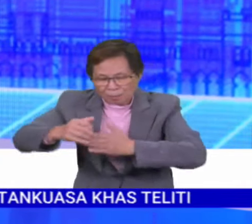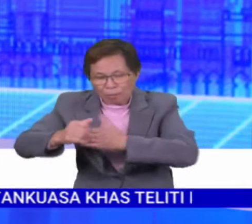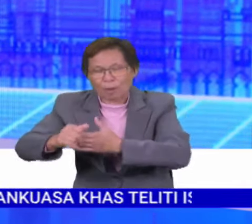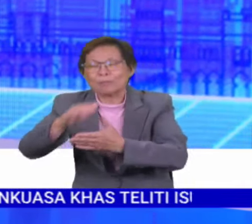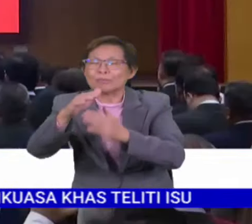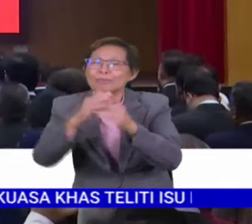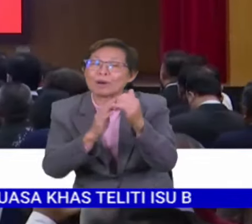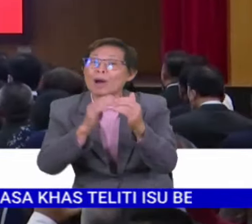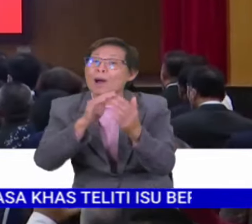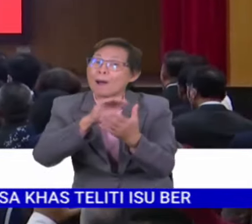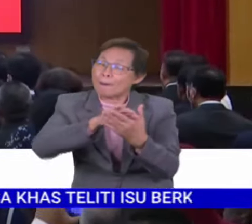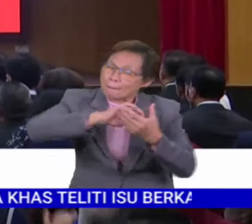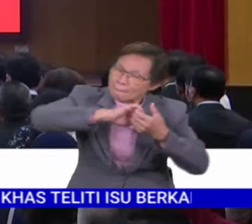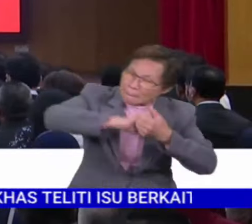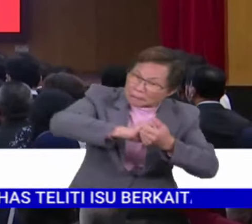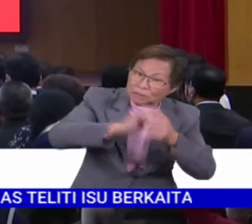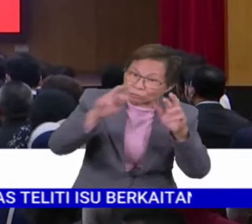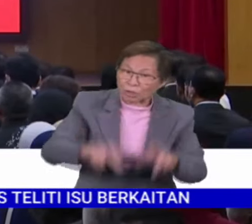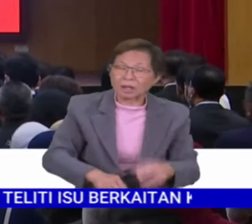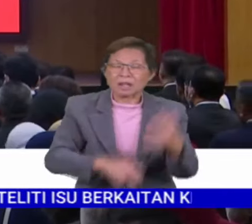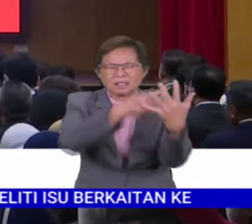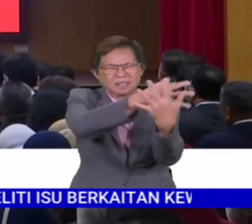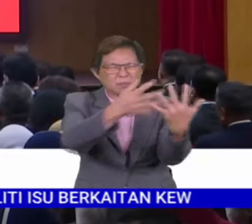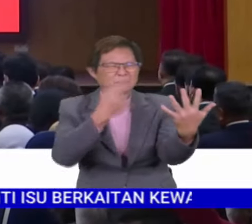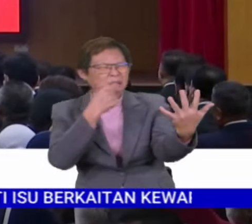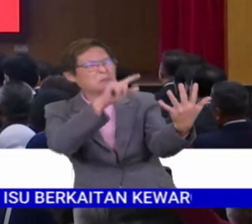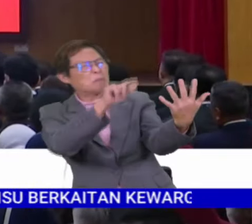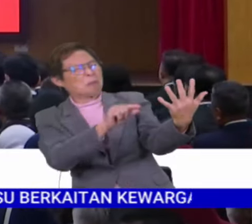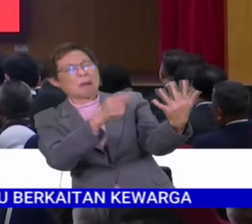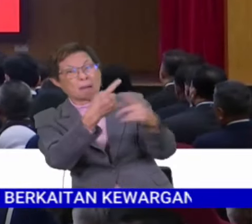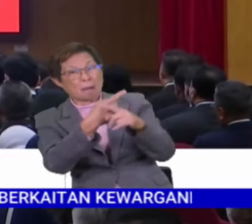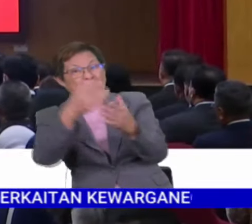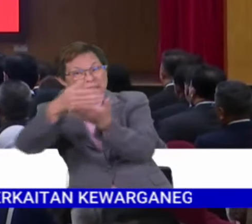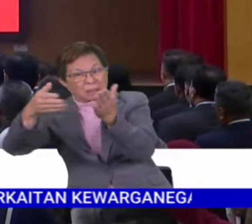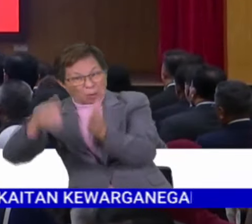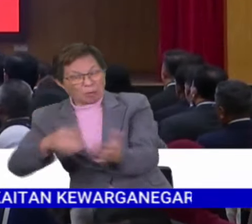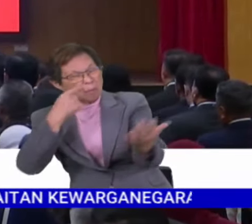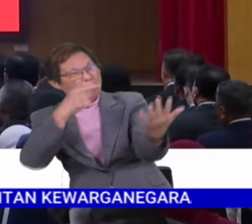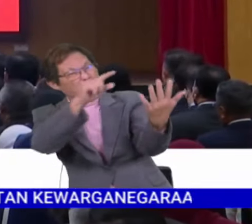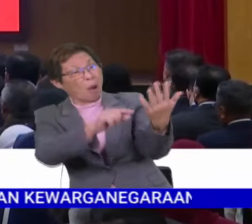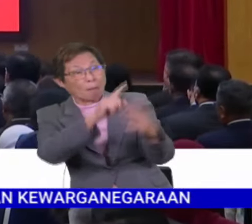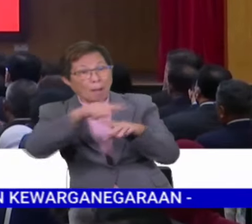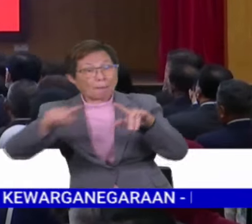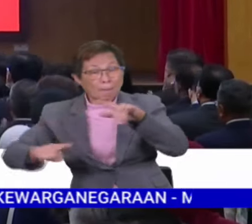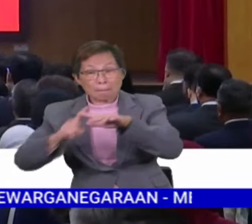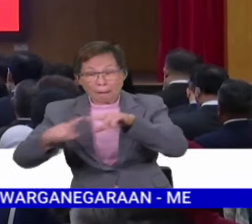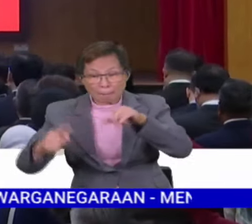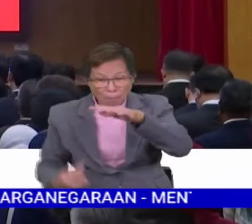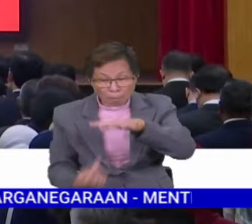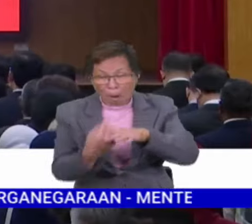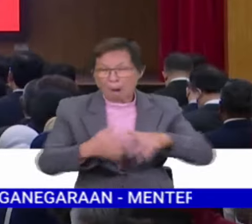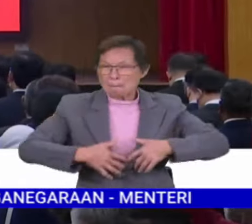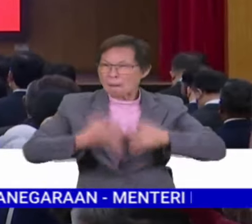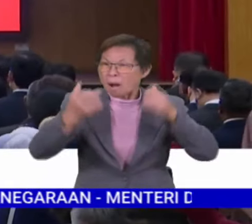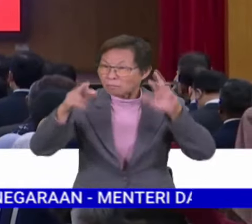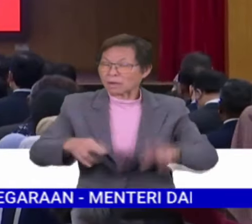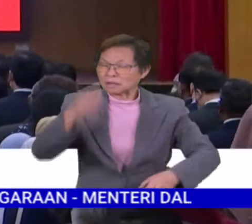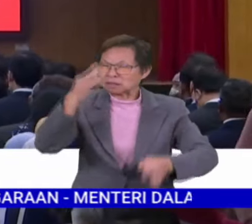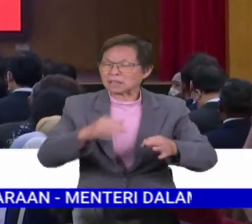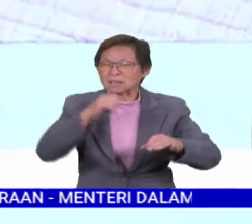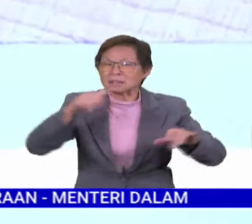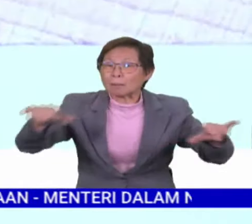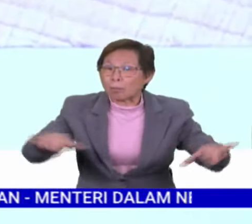Jelas beliau, lima aspek tersebut mungkin dianggap remeh sesetengah pihak. Namun, ia mampu membangkitkan kemarahan rakyat sekiranya